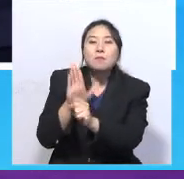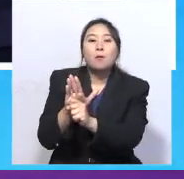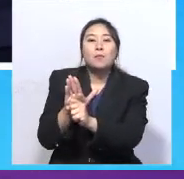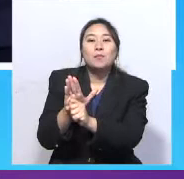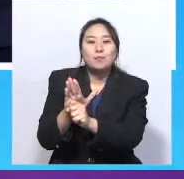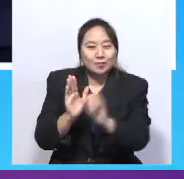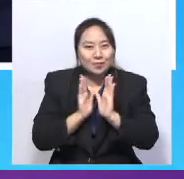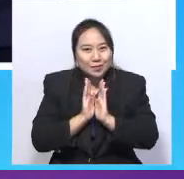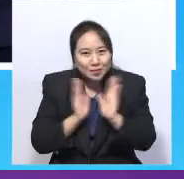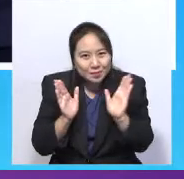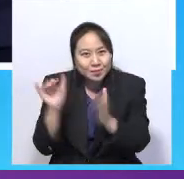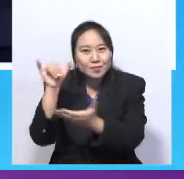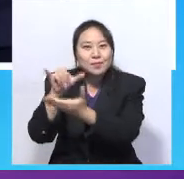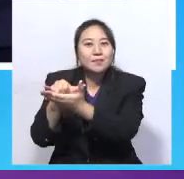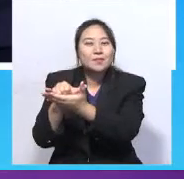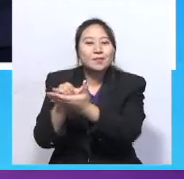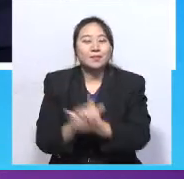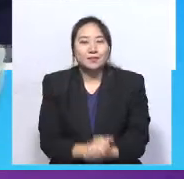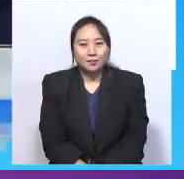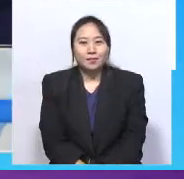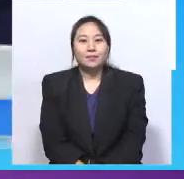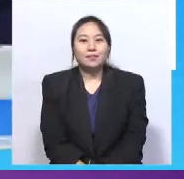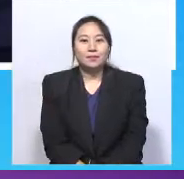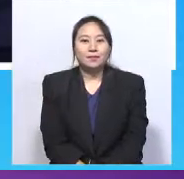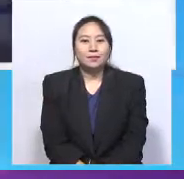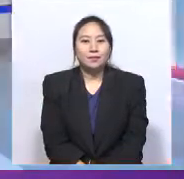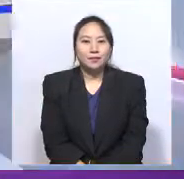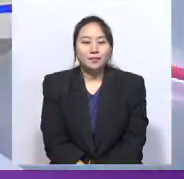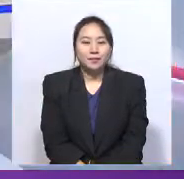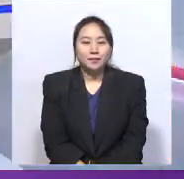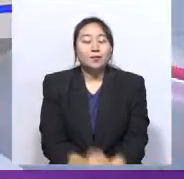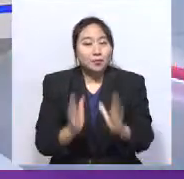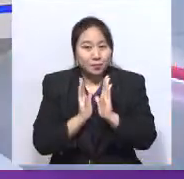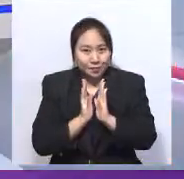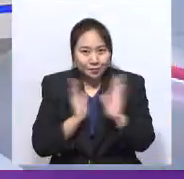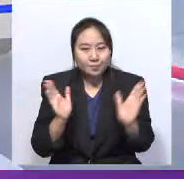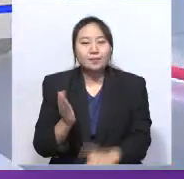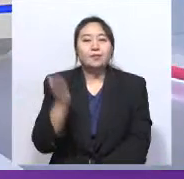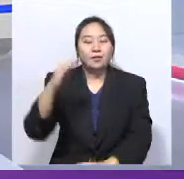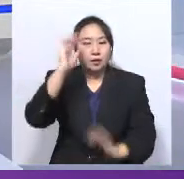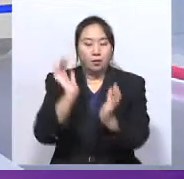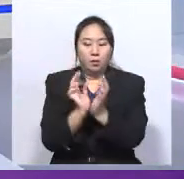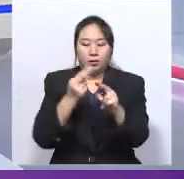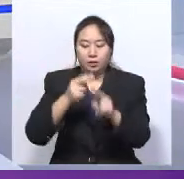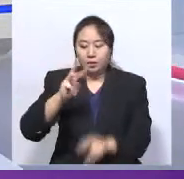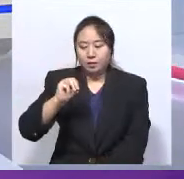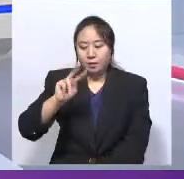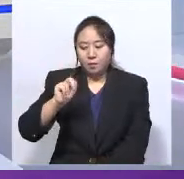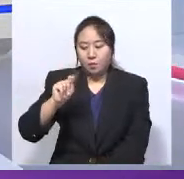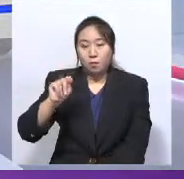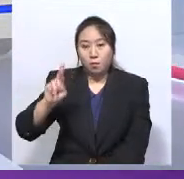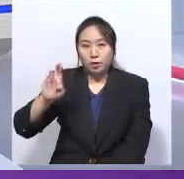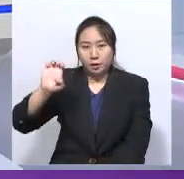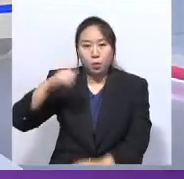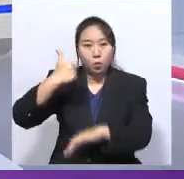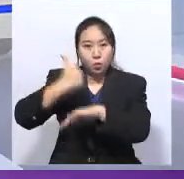ครับท่านผบ.ครับ ขอบคุณค่ะ คร ับ ผมครับสวัสดีครับ สวัสดีค่ะ ครับขอบพระคุณมากนะครับท่านร้อยตำรวจตรีมนตรีนะครับผู้อำน